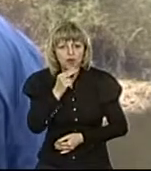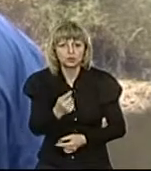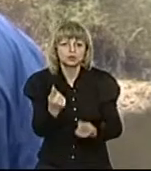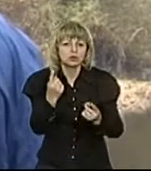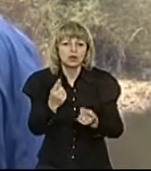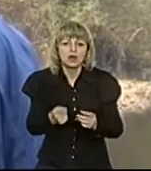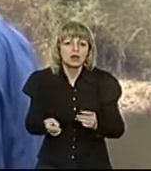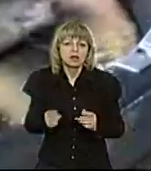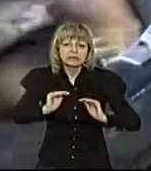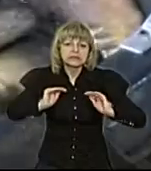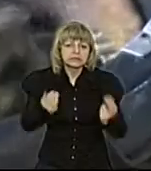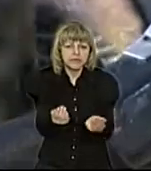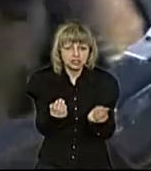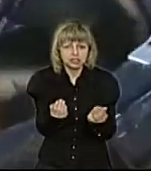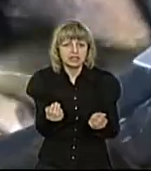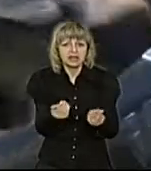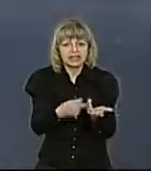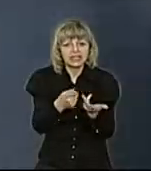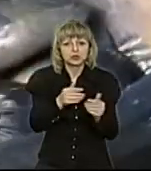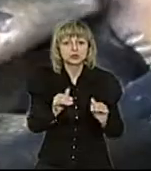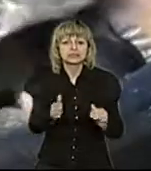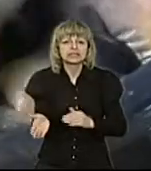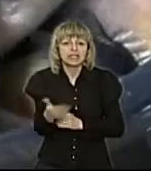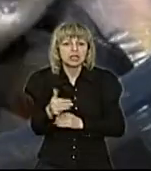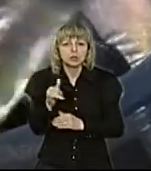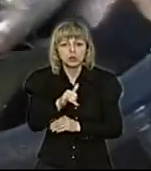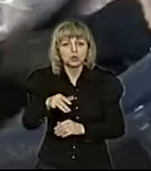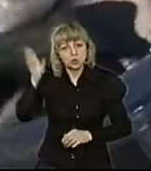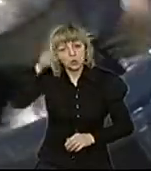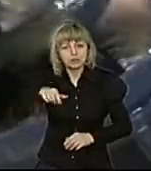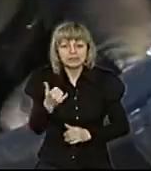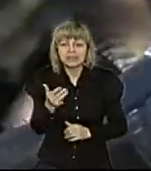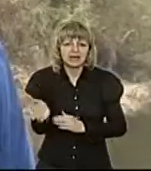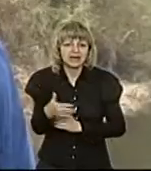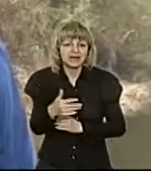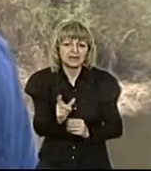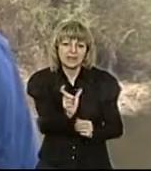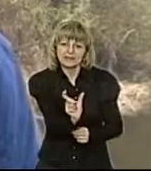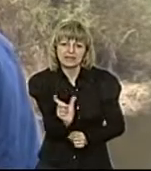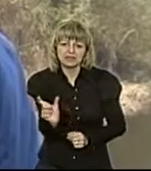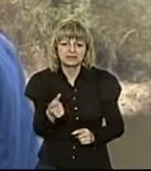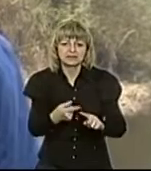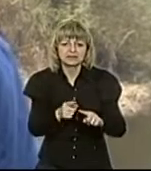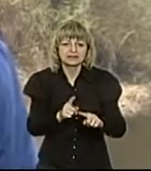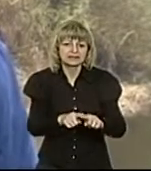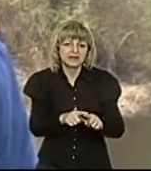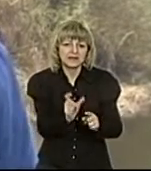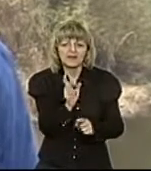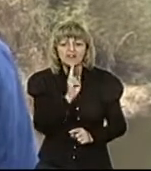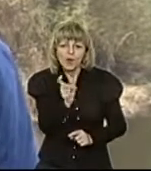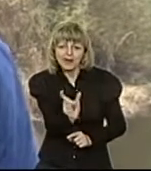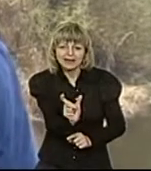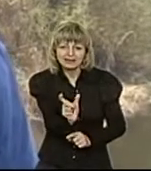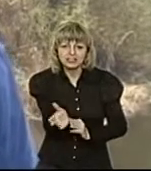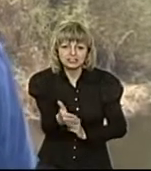катастрофічного зменшення популяції риби в природних водоймах. Зараз риба невелика, це мальок там, дворічний,